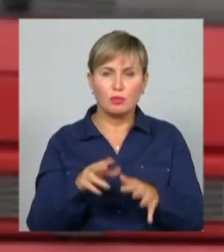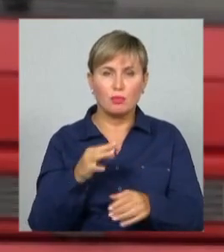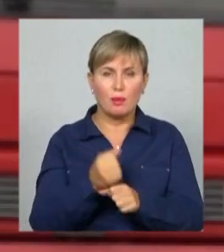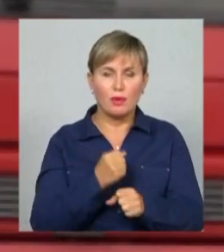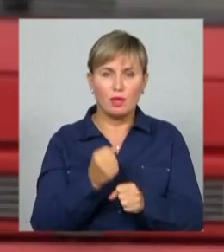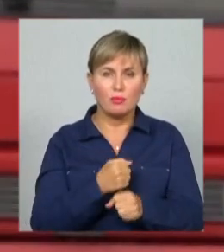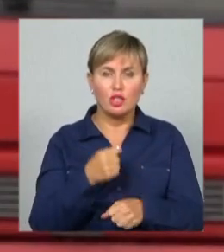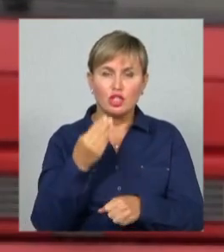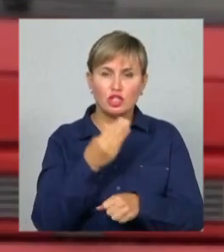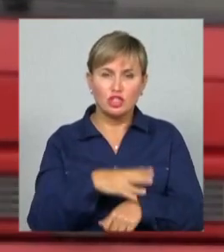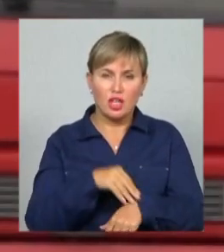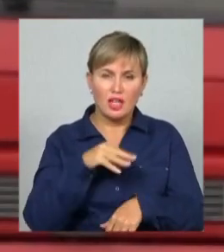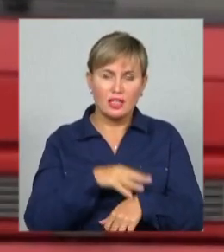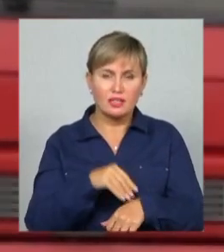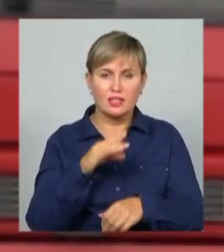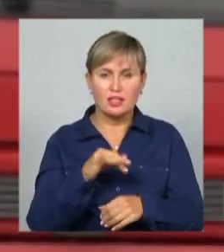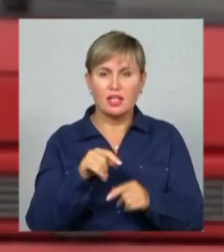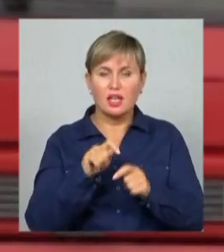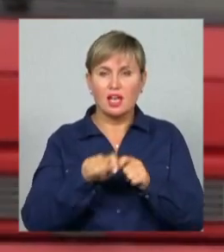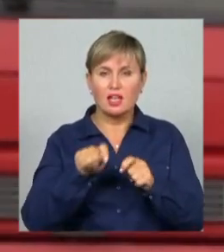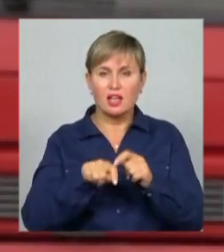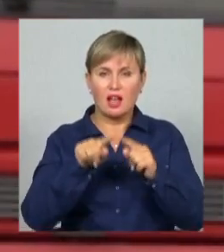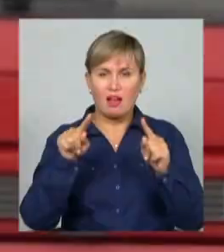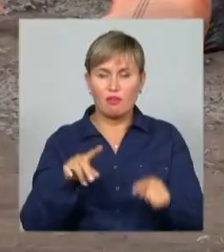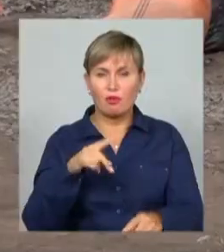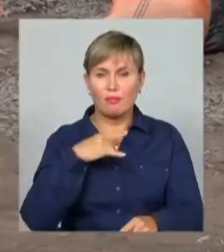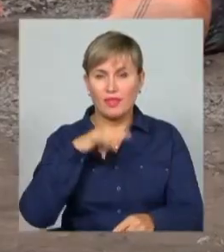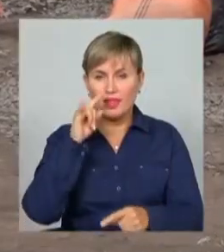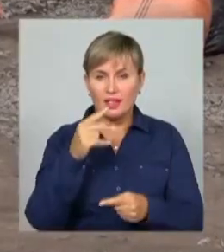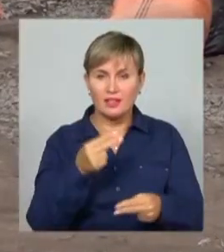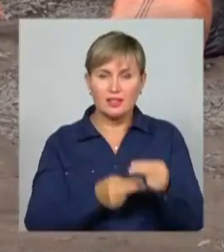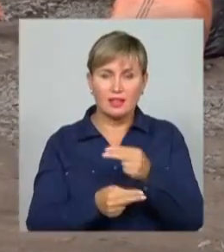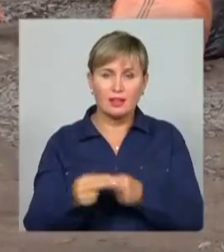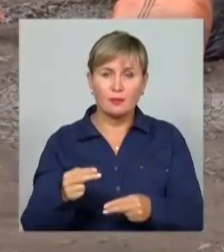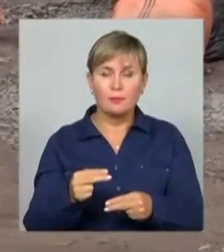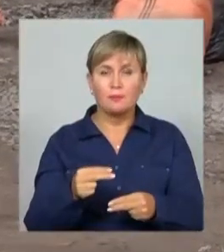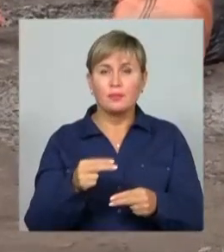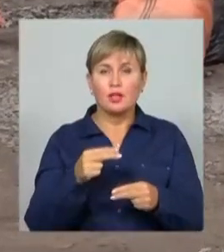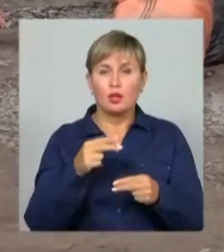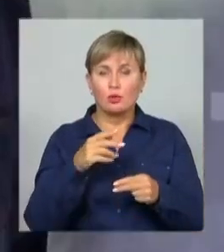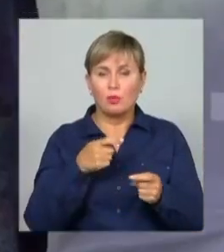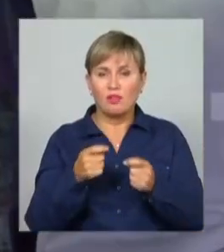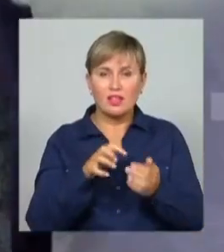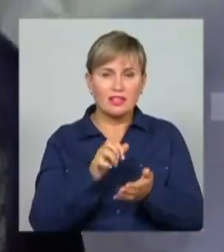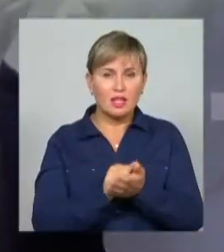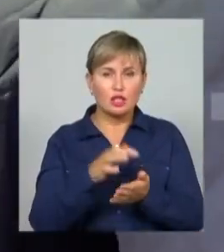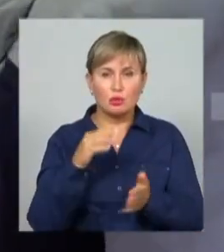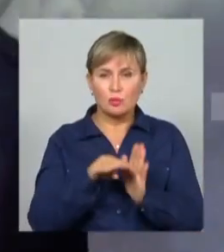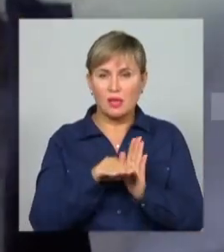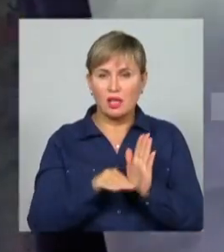обработке шерсти и производству ковров в национальном стиле. По данным Управления занятости и соцпрограмм, с начала